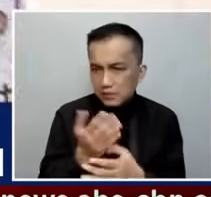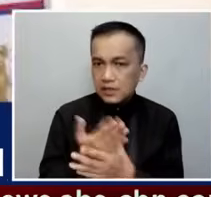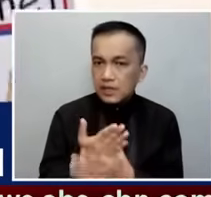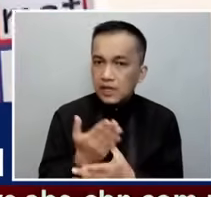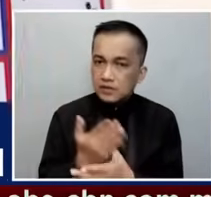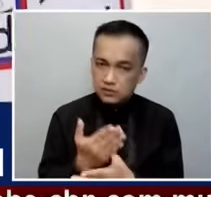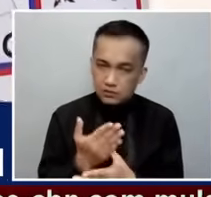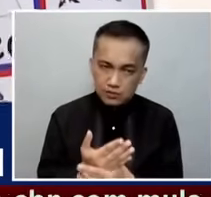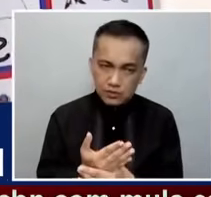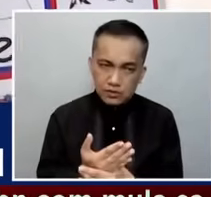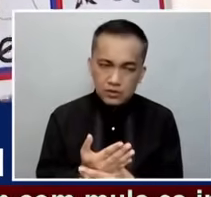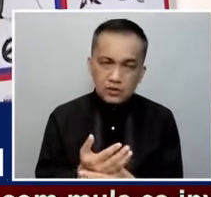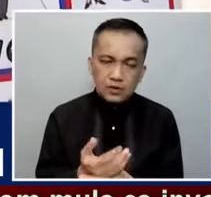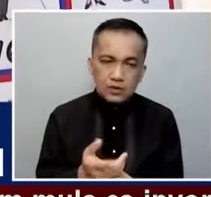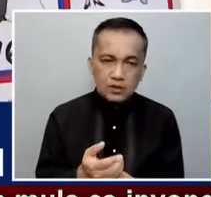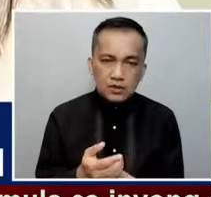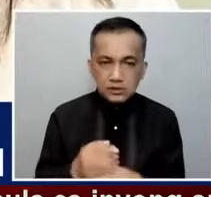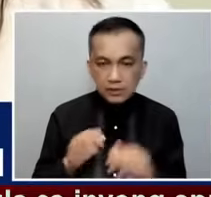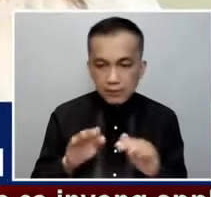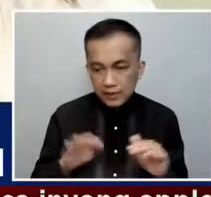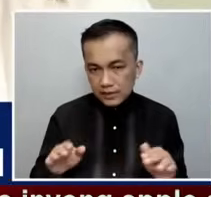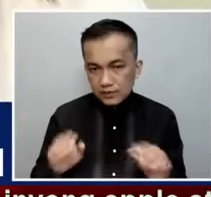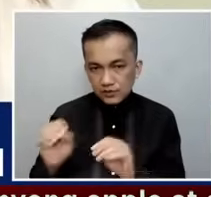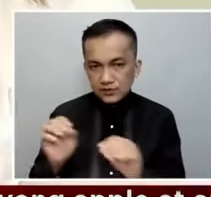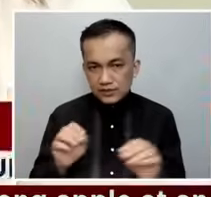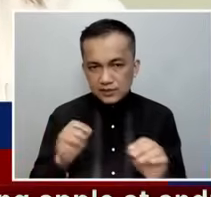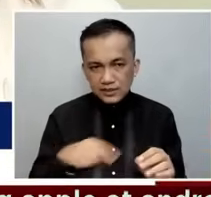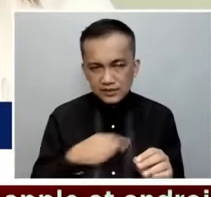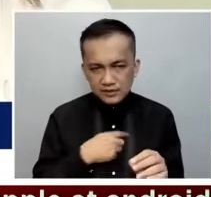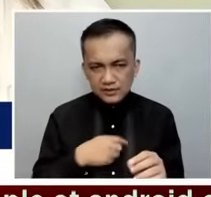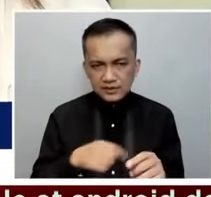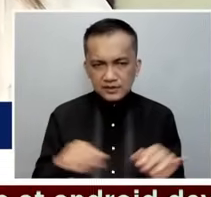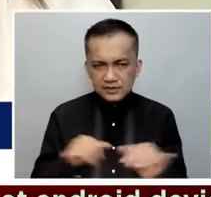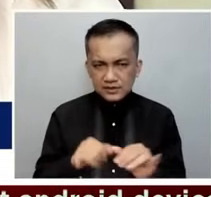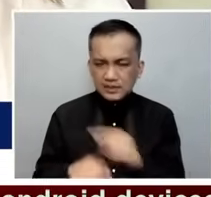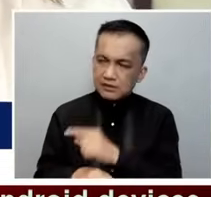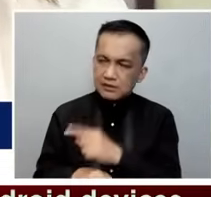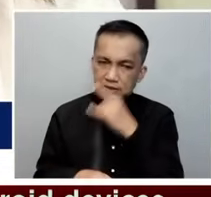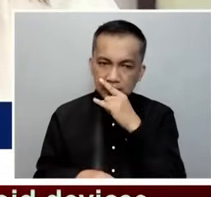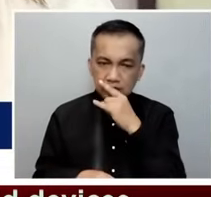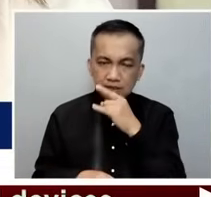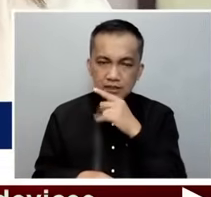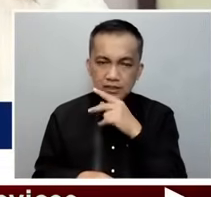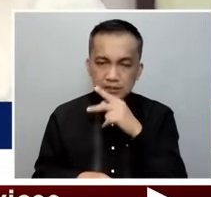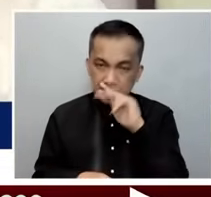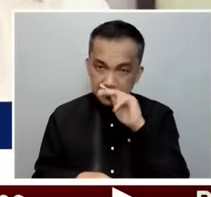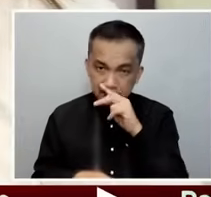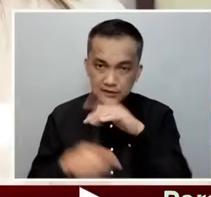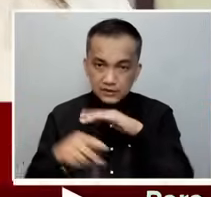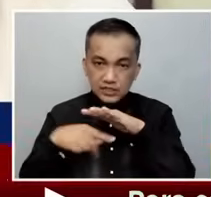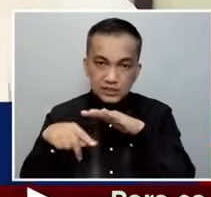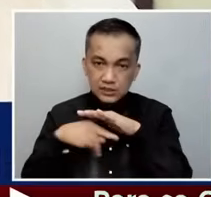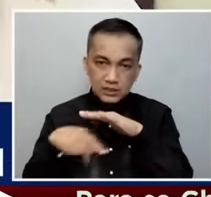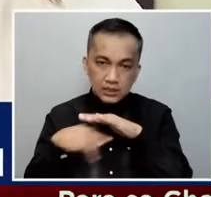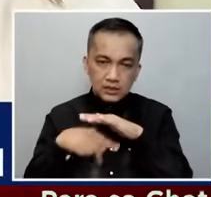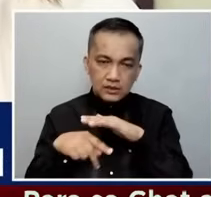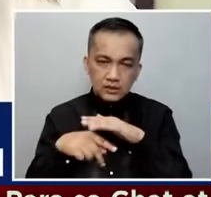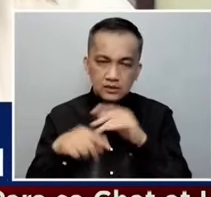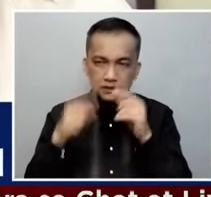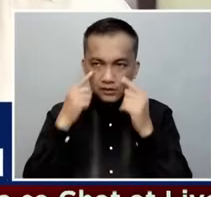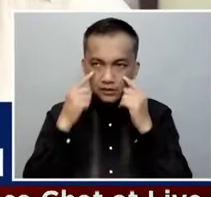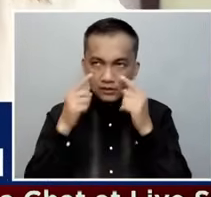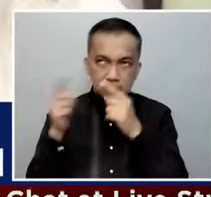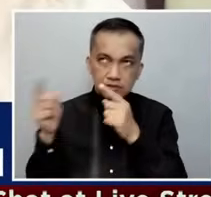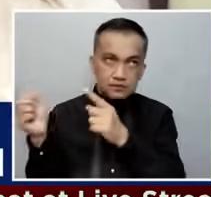kasi bata yung tinuturuan namin, katulad nitong kinder. So kailangan talagang umikot yung mga mata nila